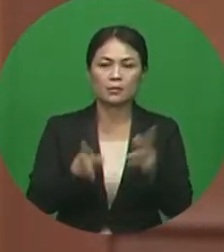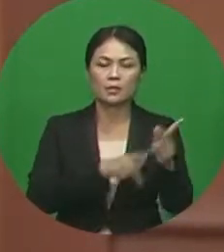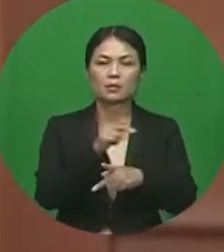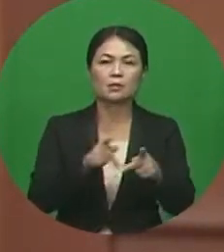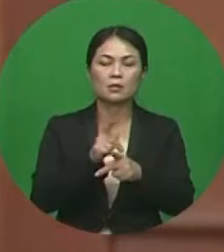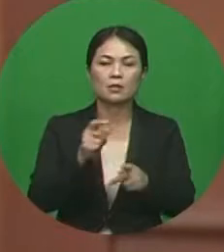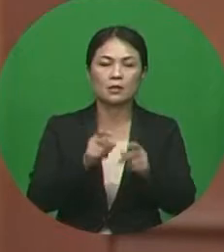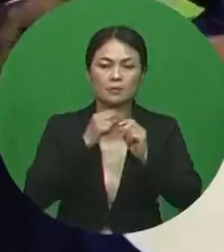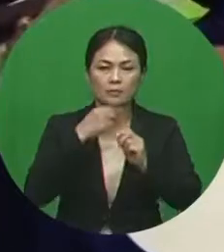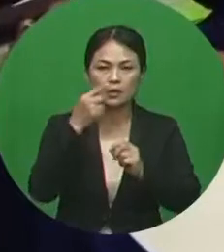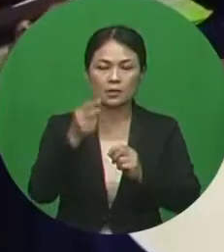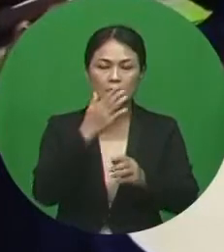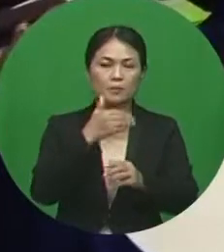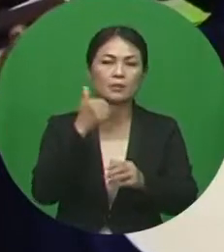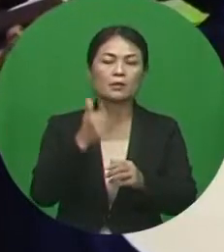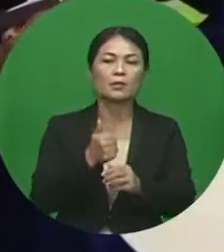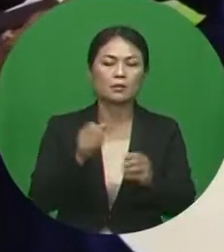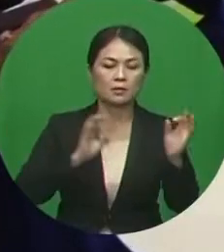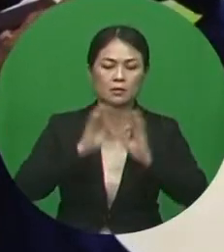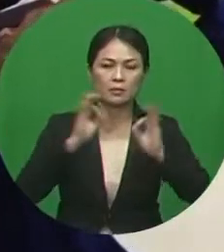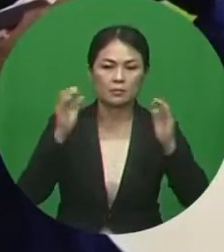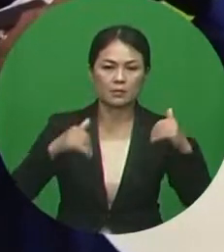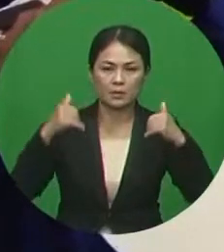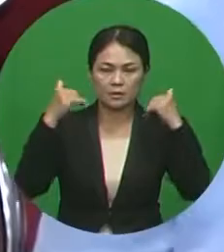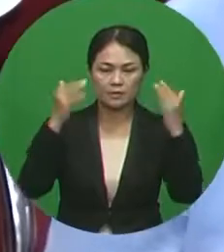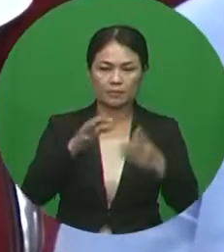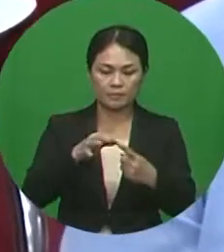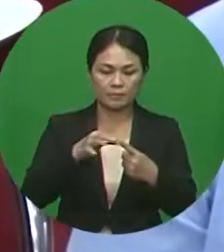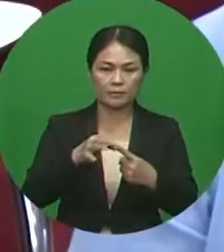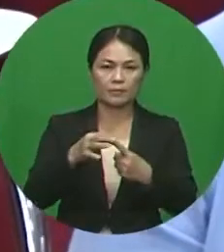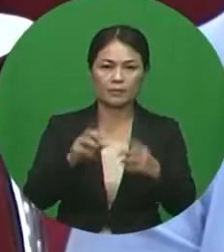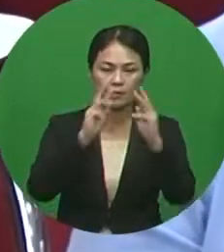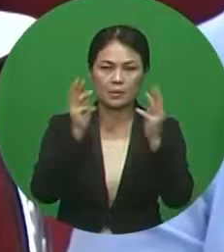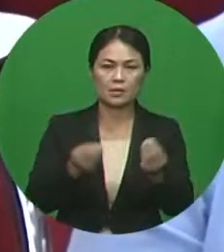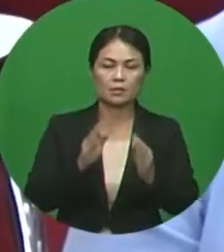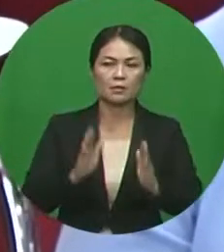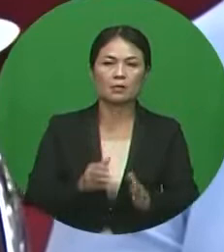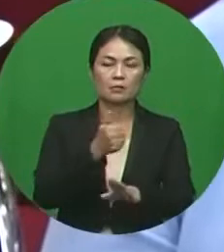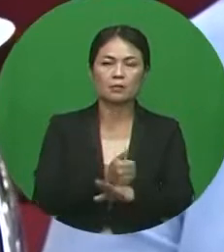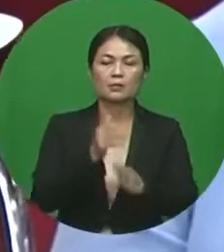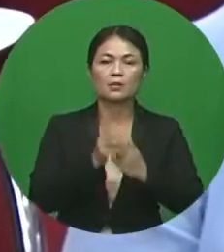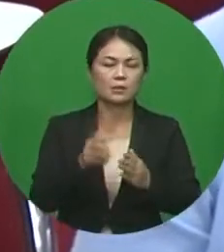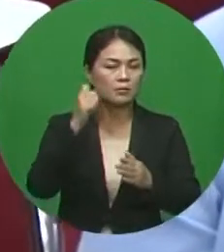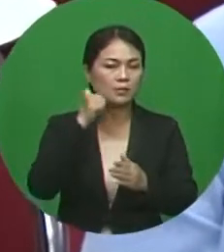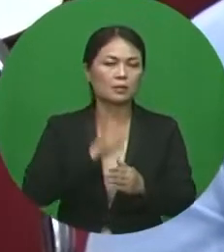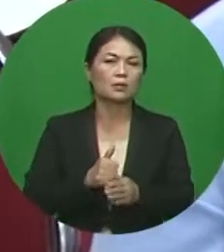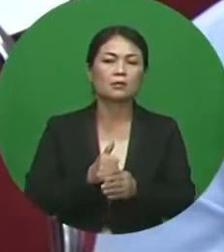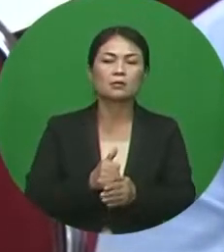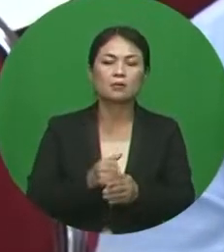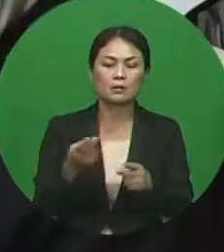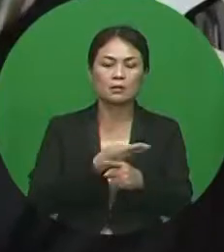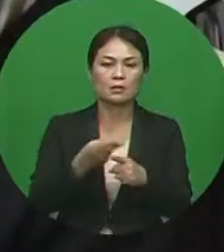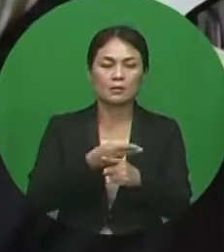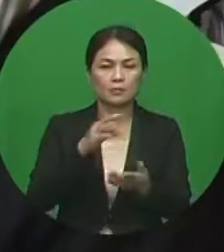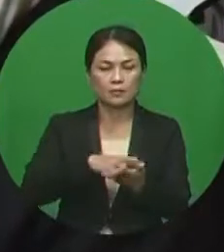បានមានប្រសាសន៍កោតសរសើរនិងវាតម្លៃខ្ពស់ជាពិសេសដល់សិក្ខាកាមជាថ្នាក់ដឹកនាំស្ត្រីនៅក្នុងការអនុវ